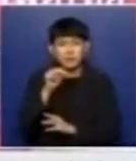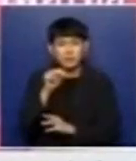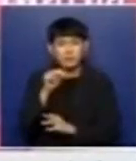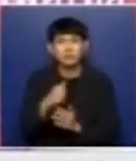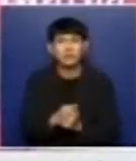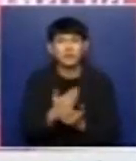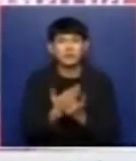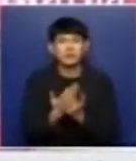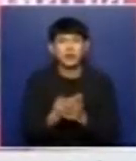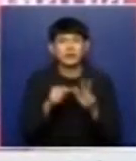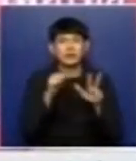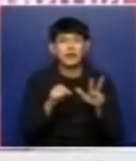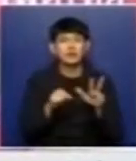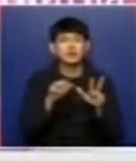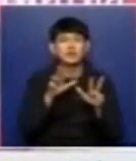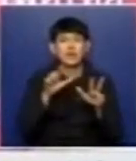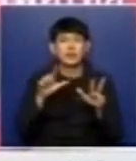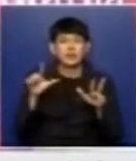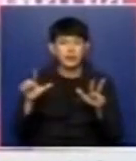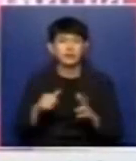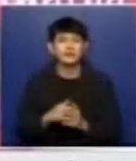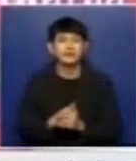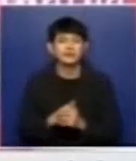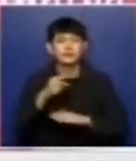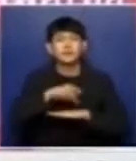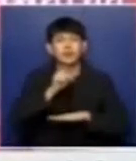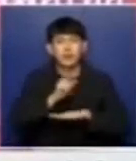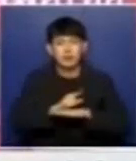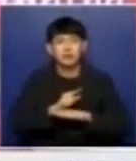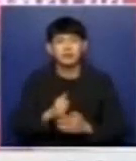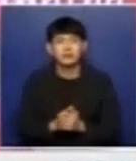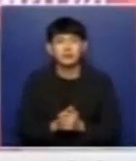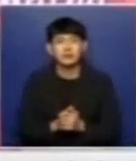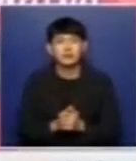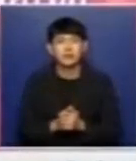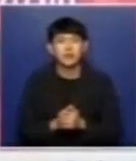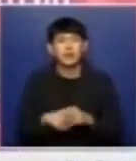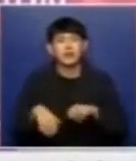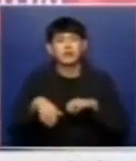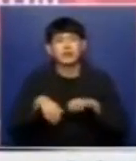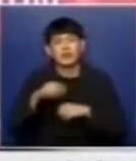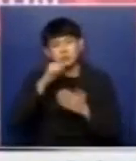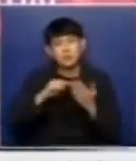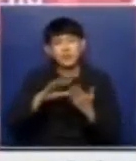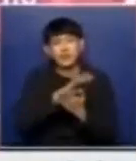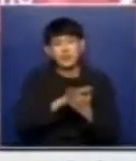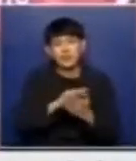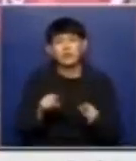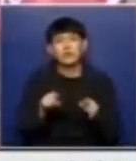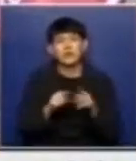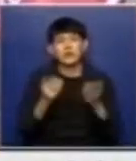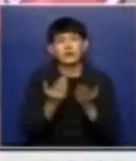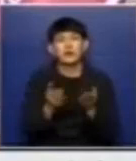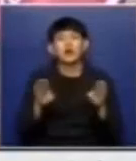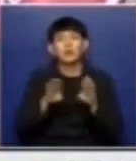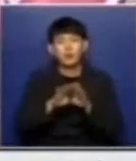คือ3ล้านล้านนะครับท่านประธานที่เคารพครับการบริหารประเทศก็เหมือนกับครอบครัวคร